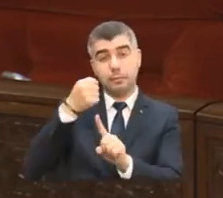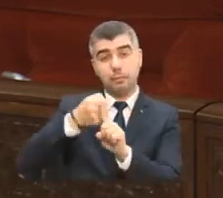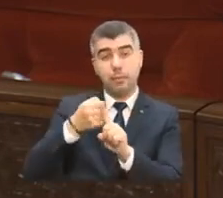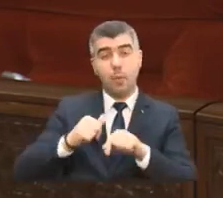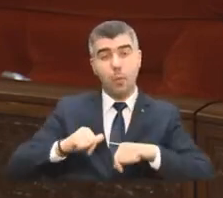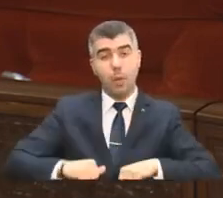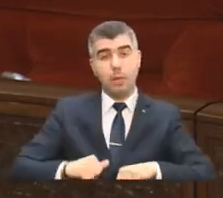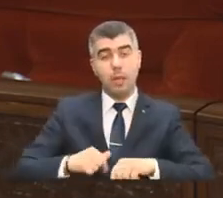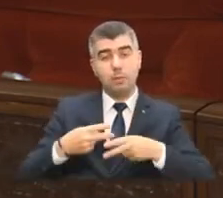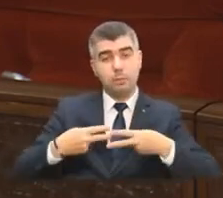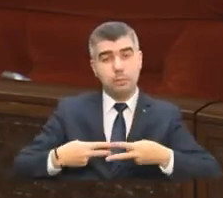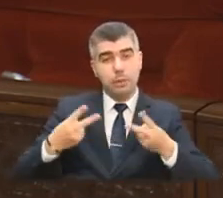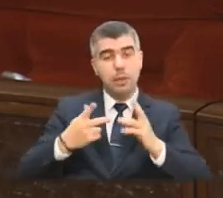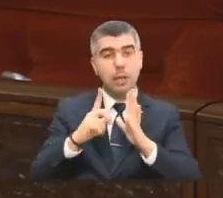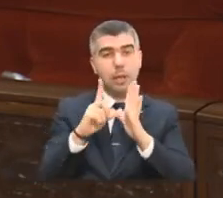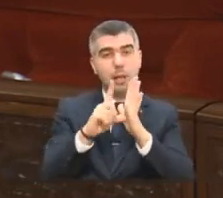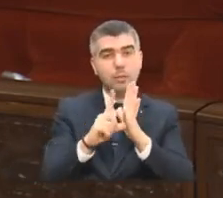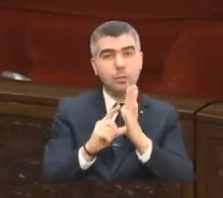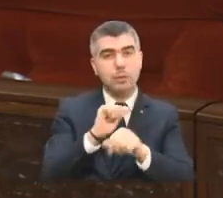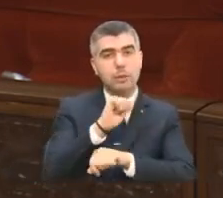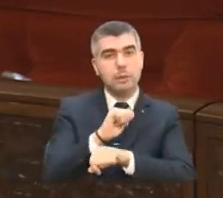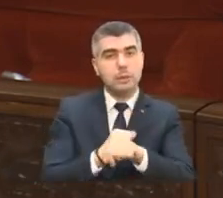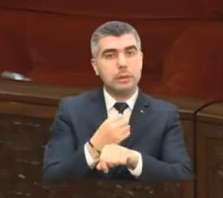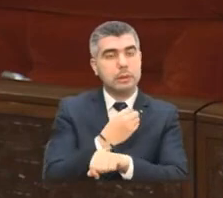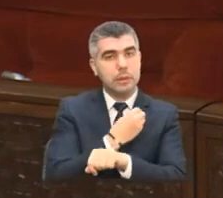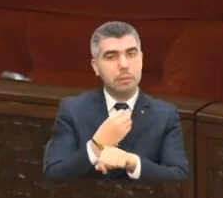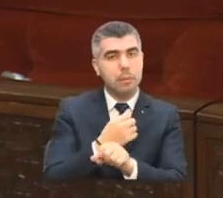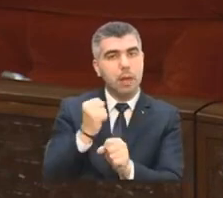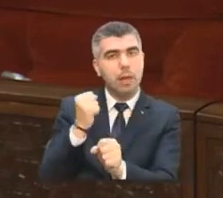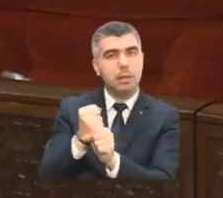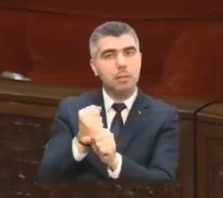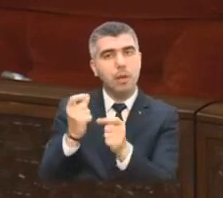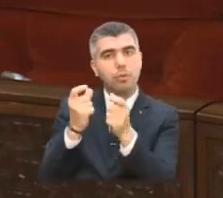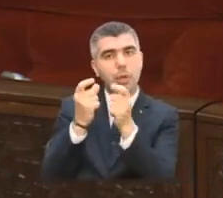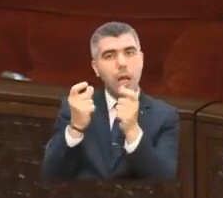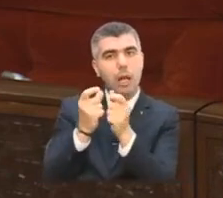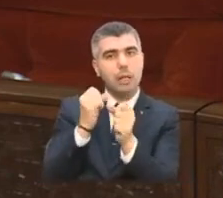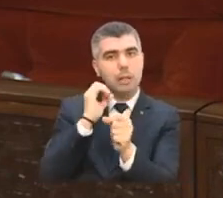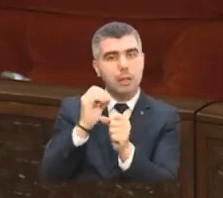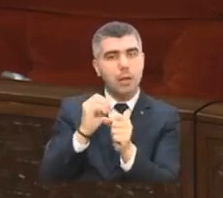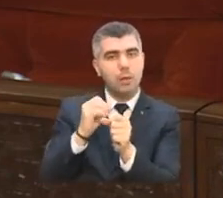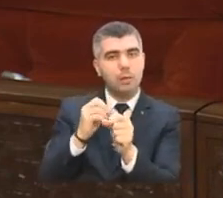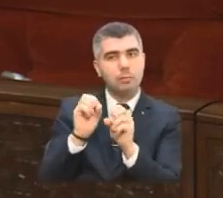القوانين المتعلقة بالحماية الاجتماعية للعاملين بقطاع النقل الطرقي للبضائع. شكراً.